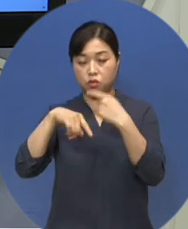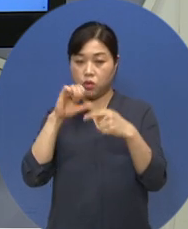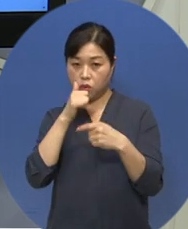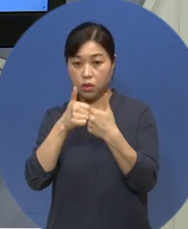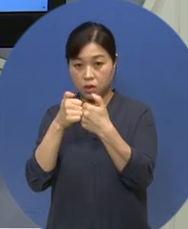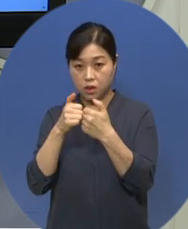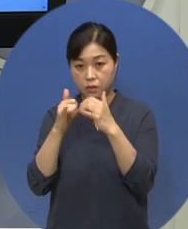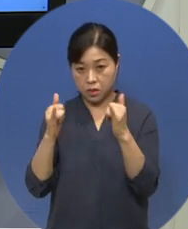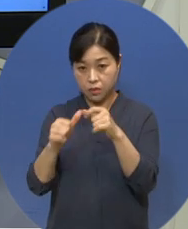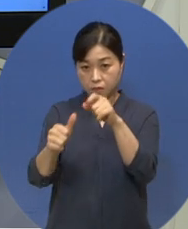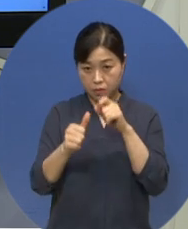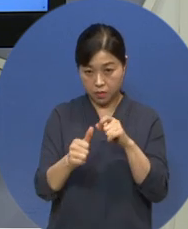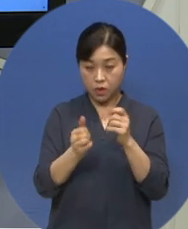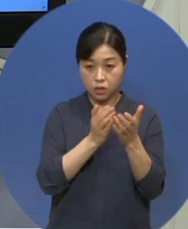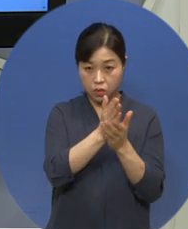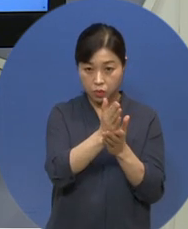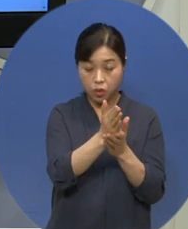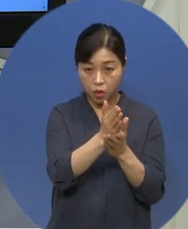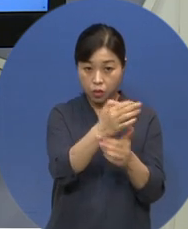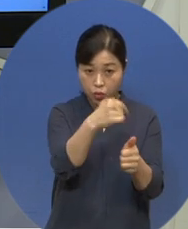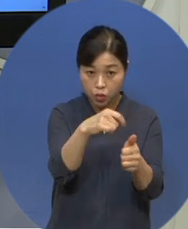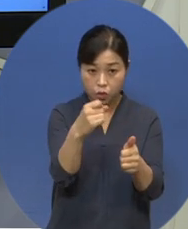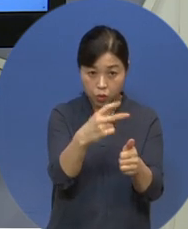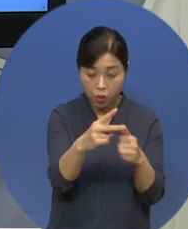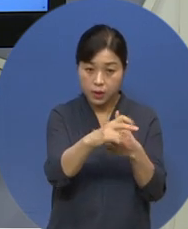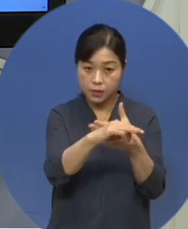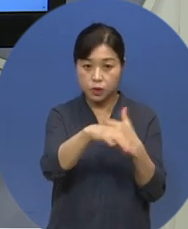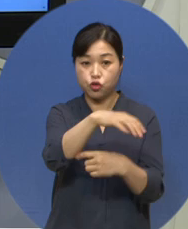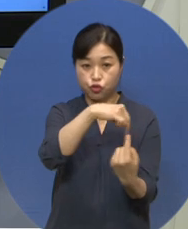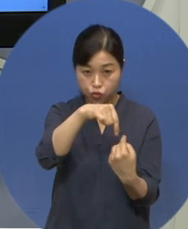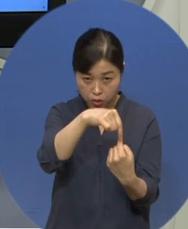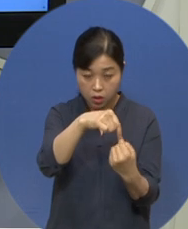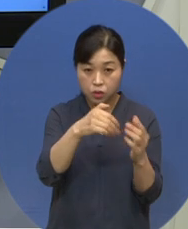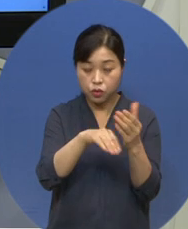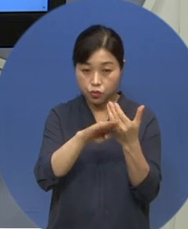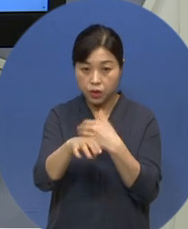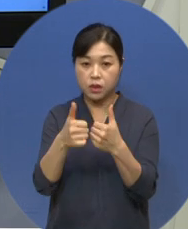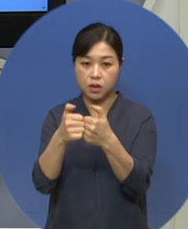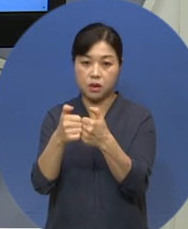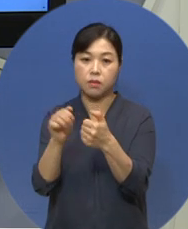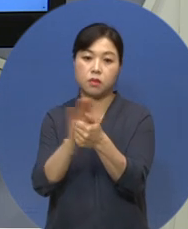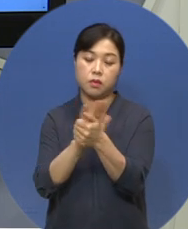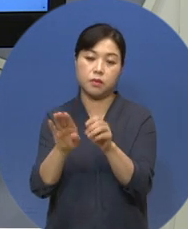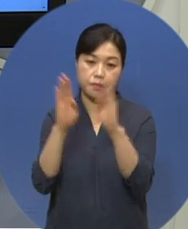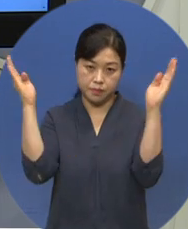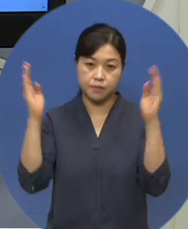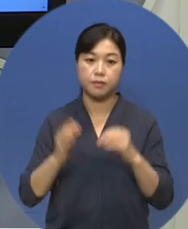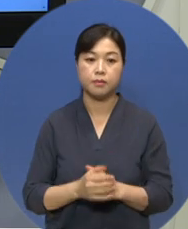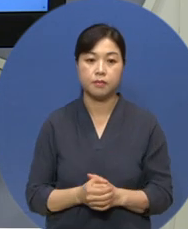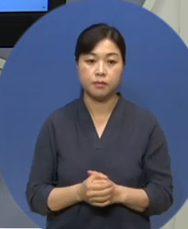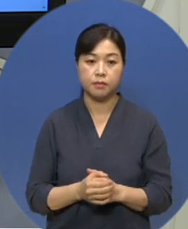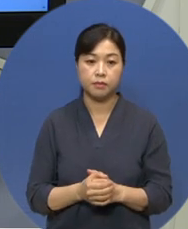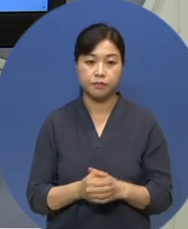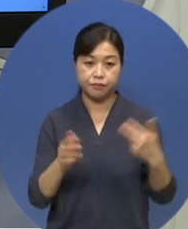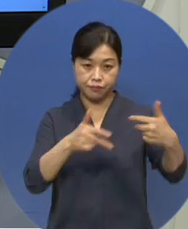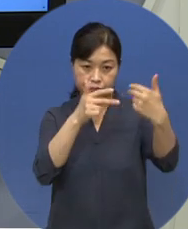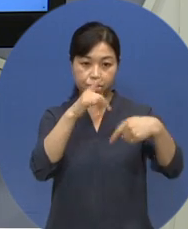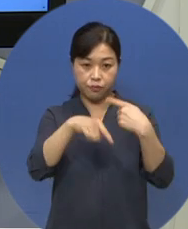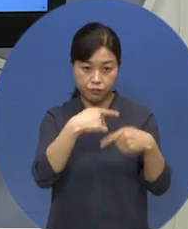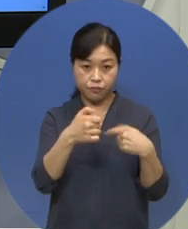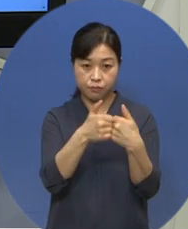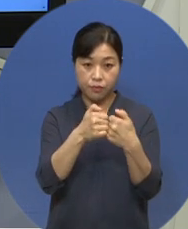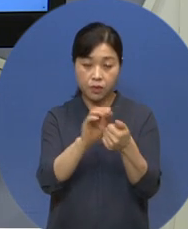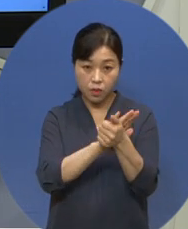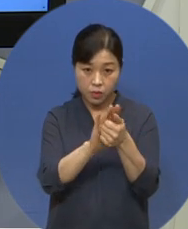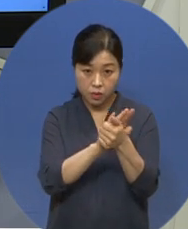전문 교육과 시범운영을 거쳐 상담 서비스를 제공하게 됐습니다 영상 수어 상담 서비스는